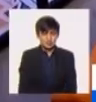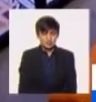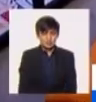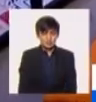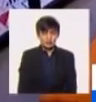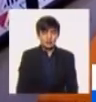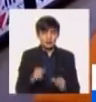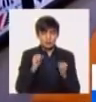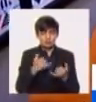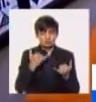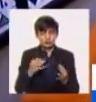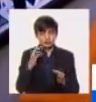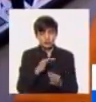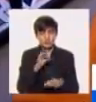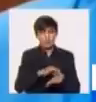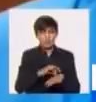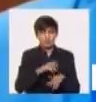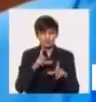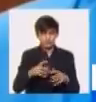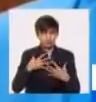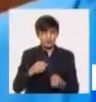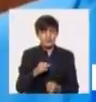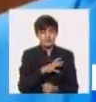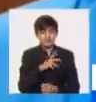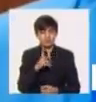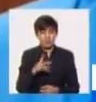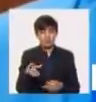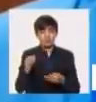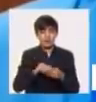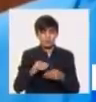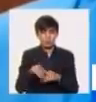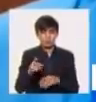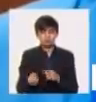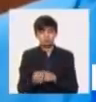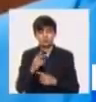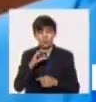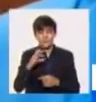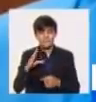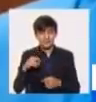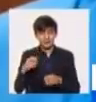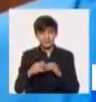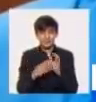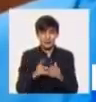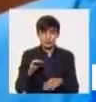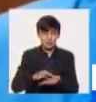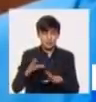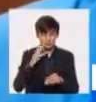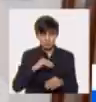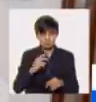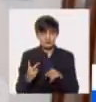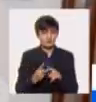Можно ли сейчас утверждать, что переболевшие пациенты повторно не могут заболеть COVID-19? Или такая вероятность существует?